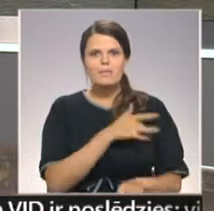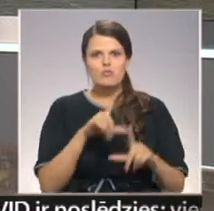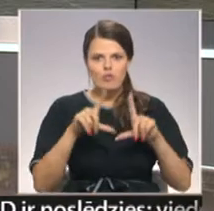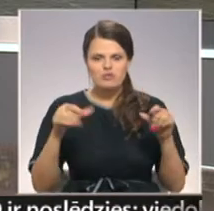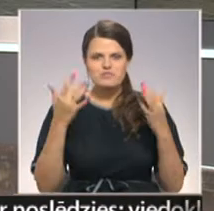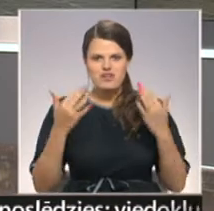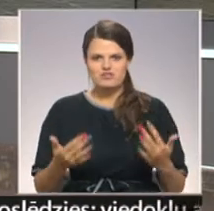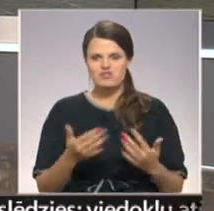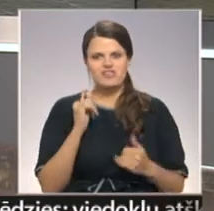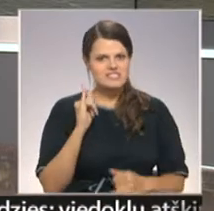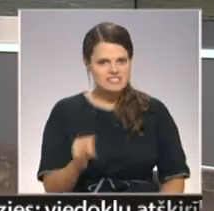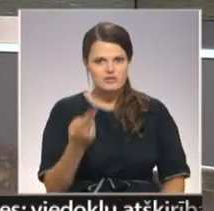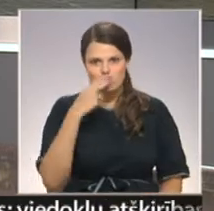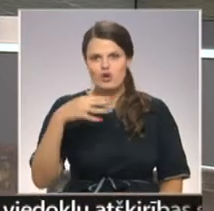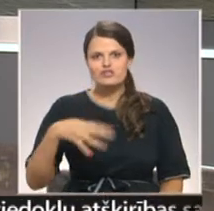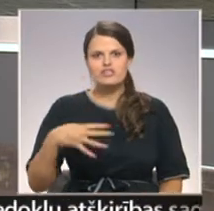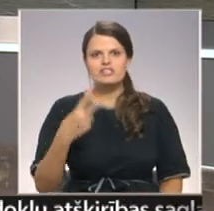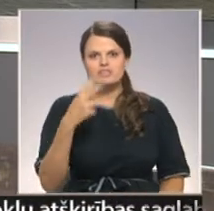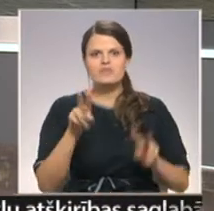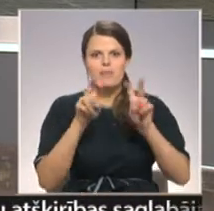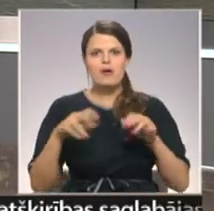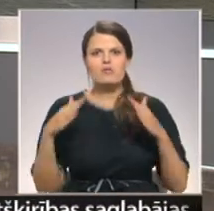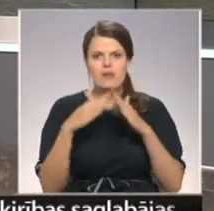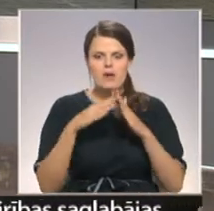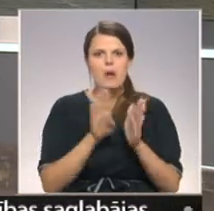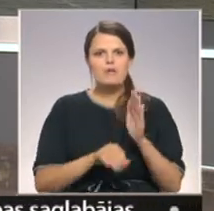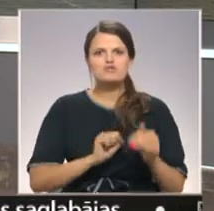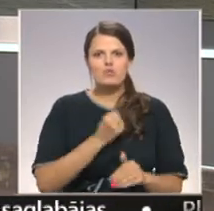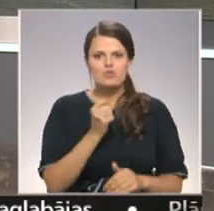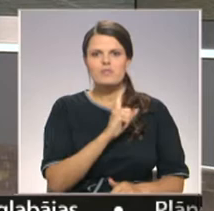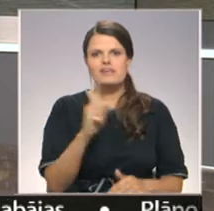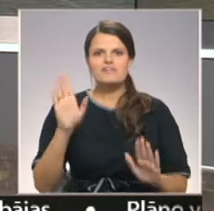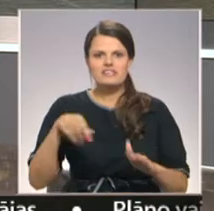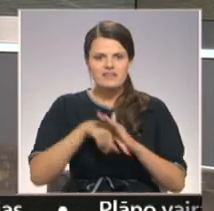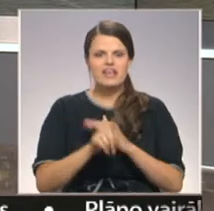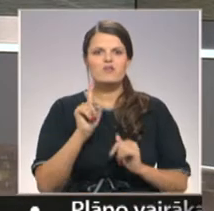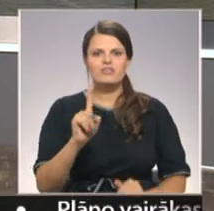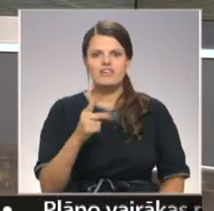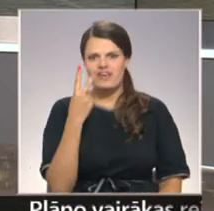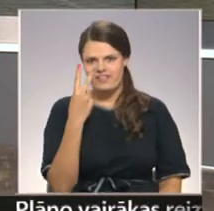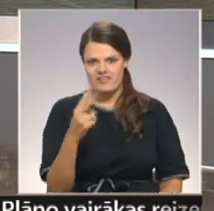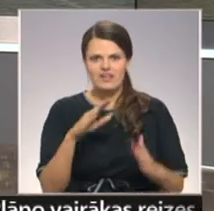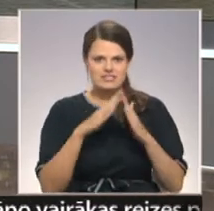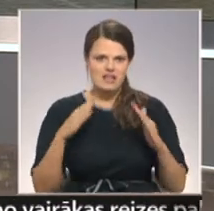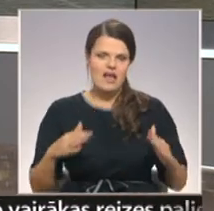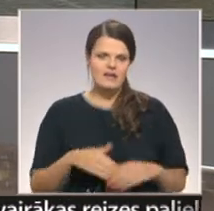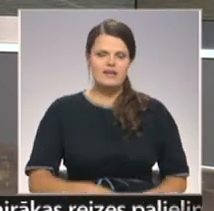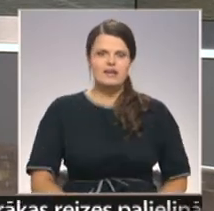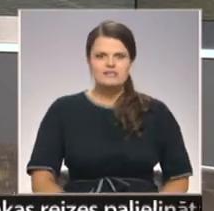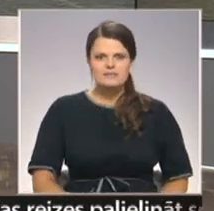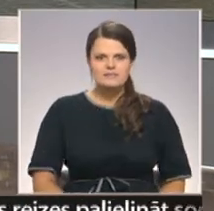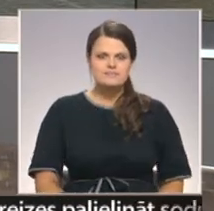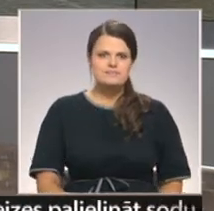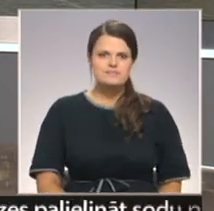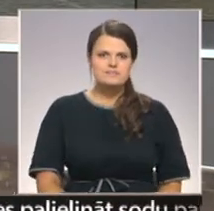Rezultāts gan nav iepriecinošs. No 42 pārbaudītajām ēkām bez grūtībām ik viens varot iekļūt tikai divās. TV Spektrs stāst